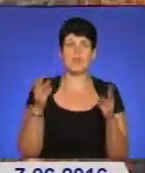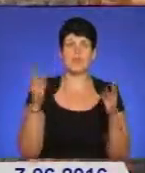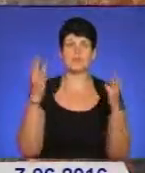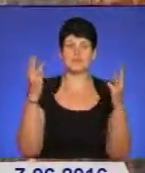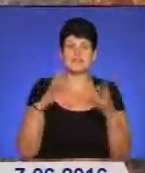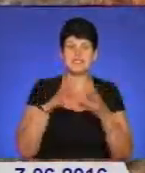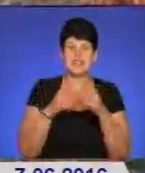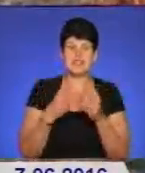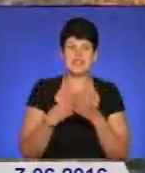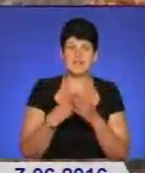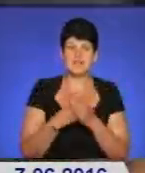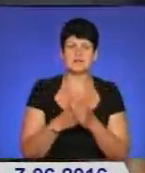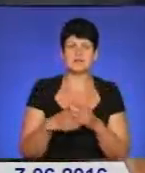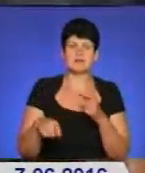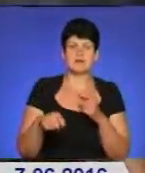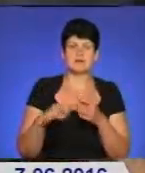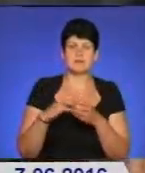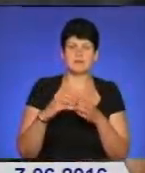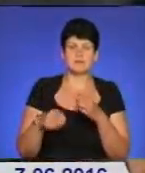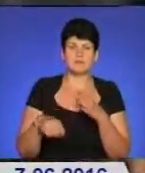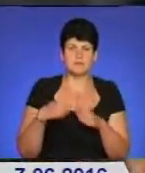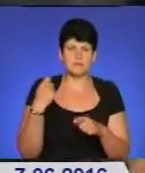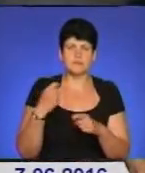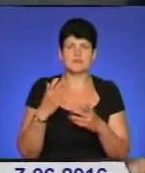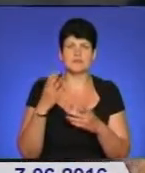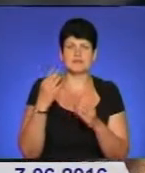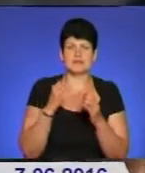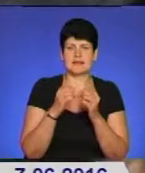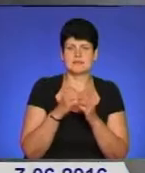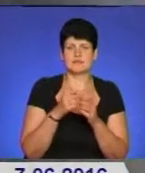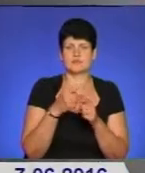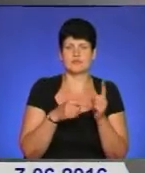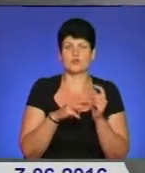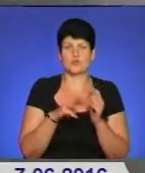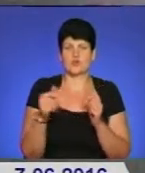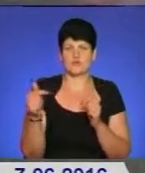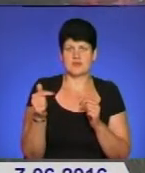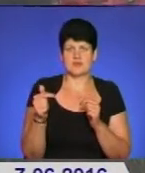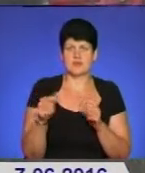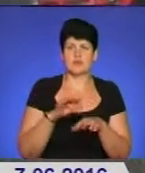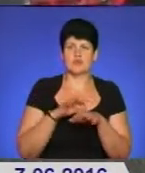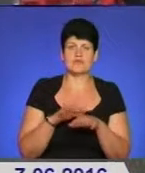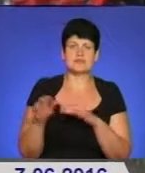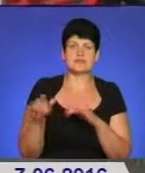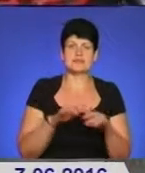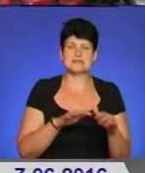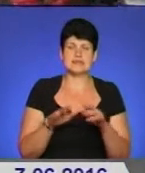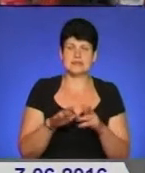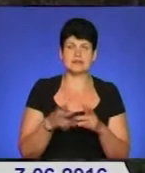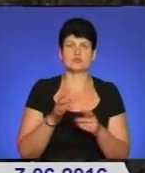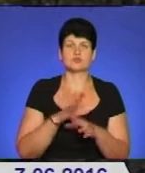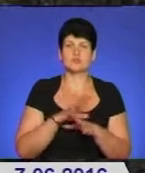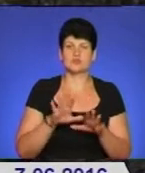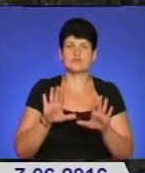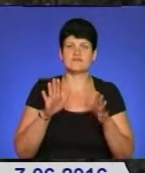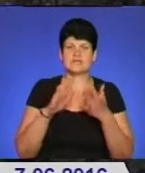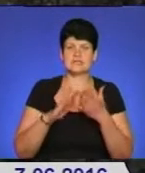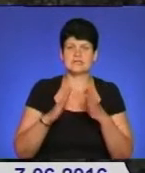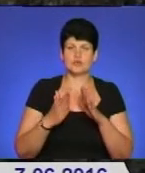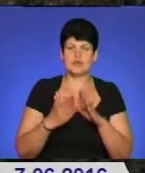вартість матеріальних збитків складає близько 10,5 мільйонів гривень. Для проведення заходів із запобігання надзвичайних ситуацій,